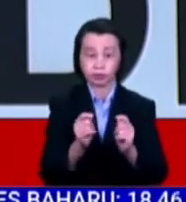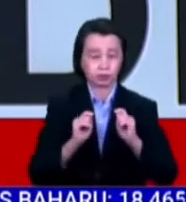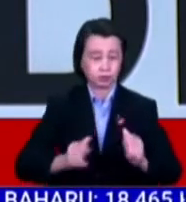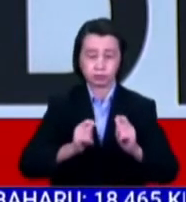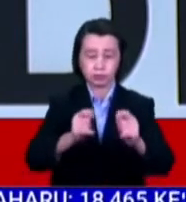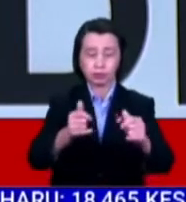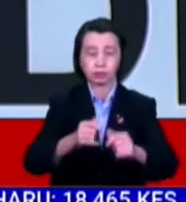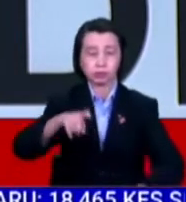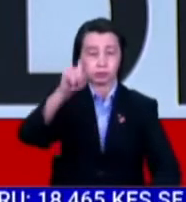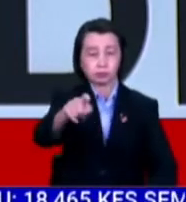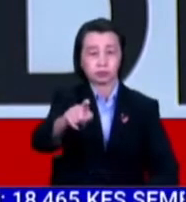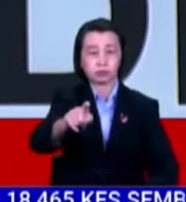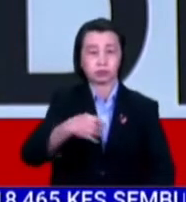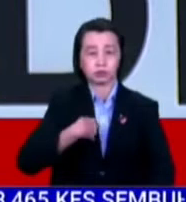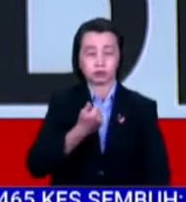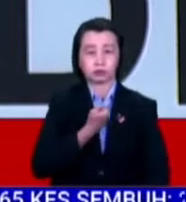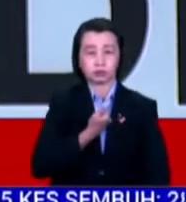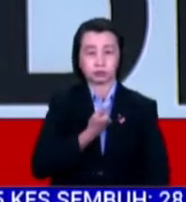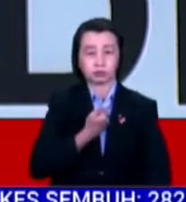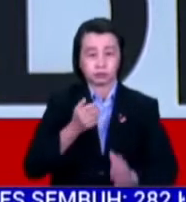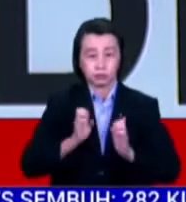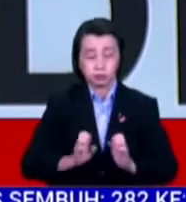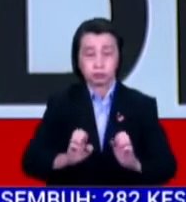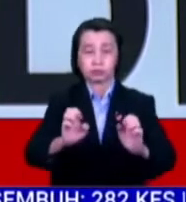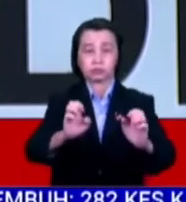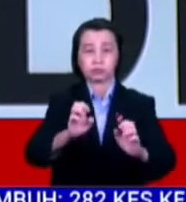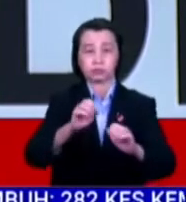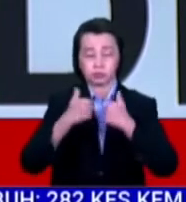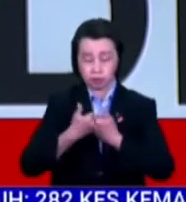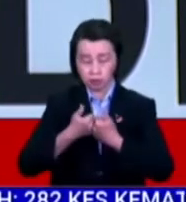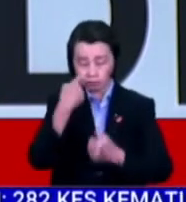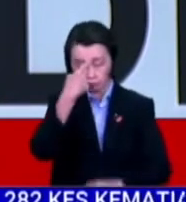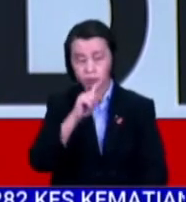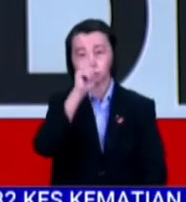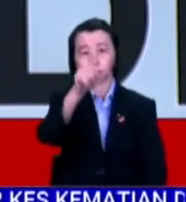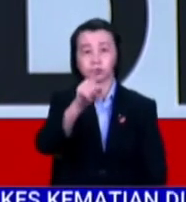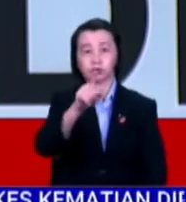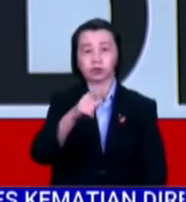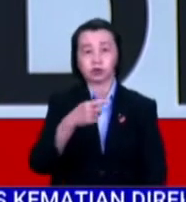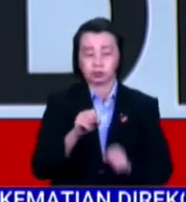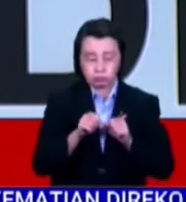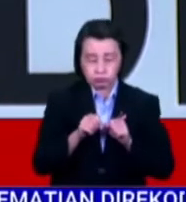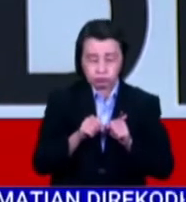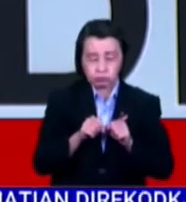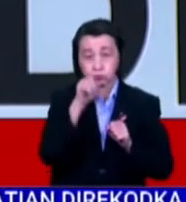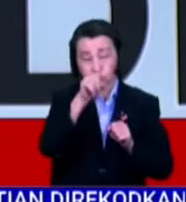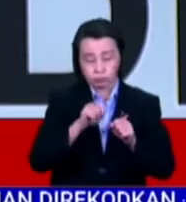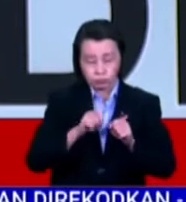yang memerlukan a sense of urgency untuk kita memastikan bahawa penularan